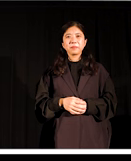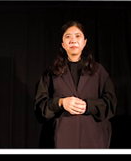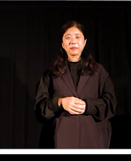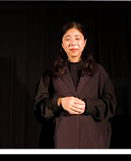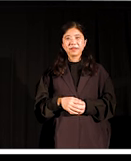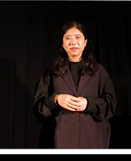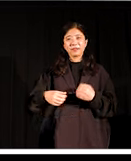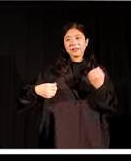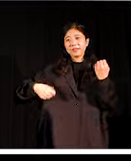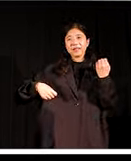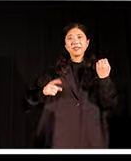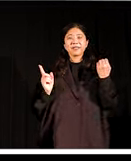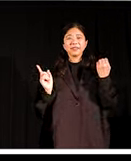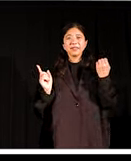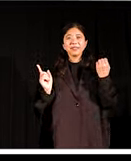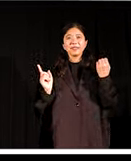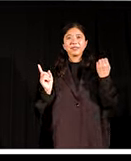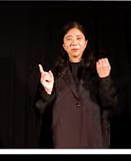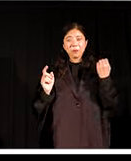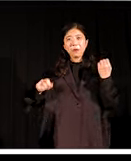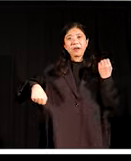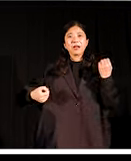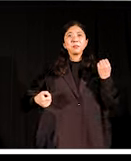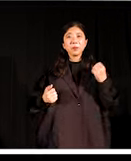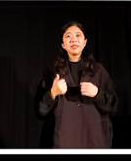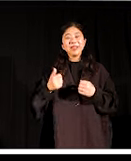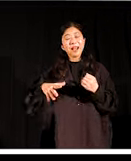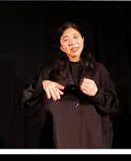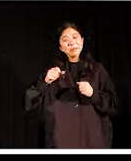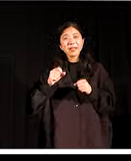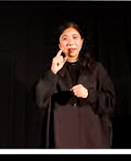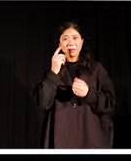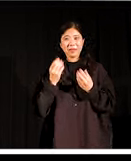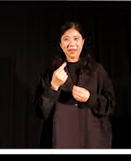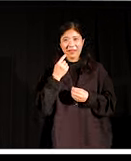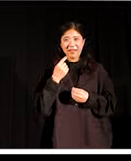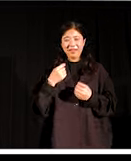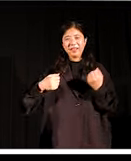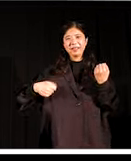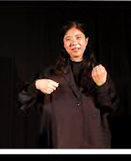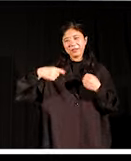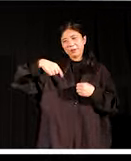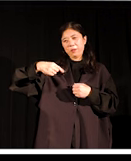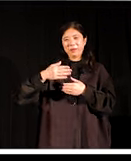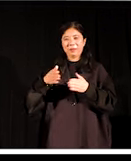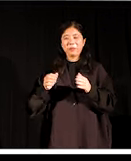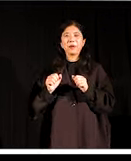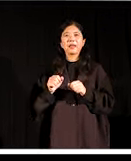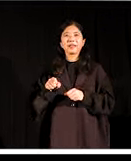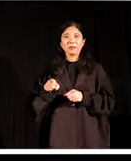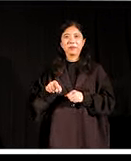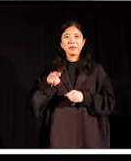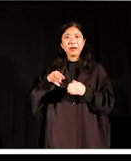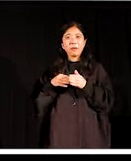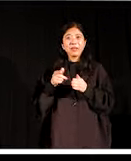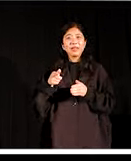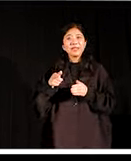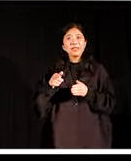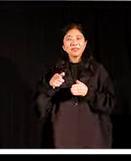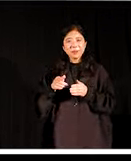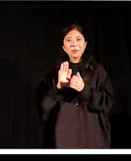を私もあのカンボジアに行って初めてあの三振を始めましてあの三振教室ですとかやっていますなので歴史あるの川崎の建人